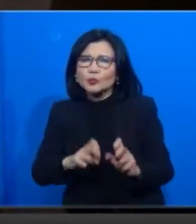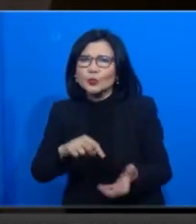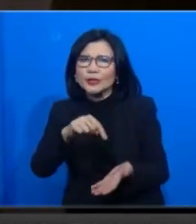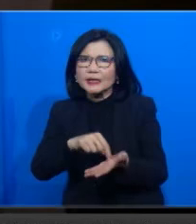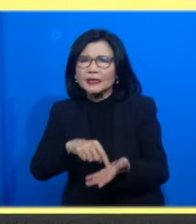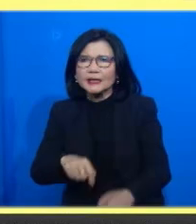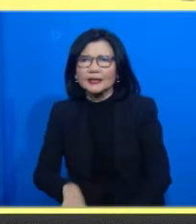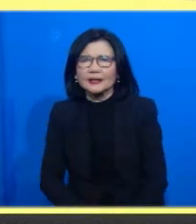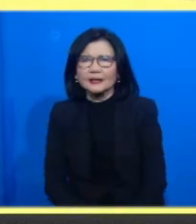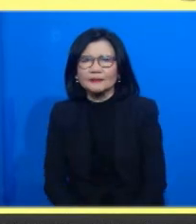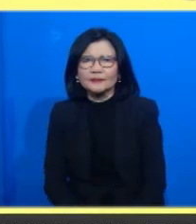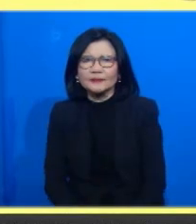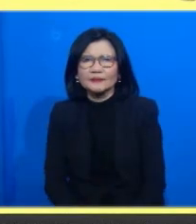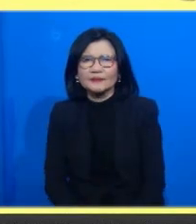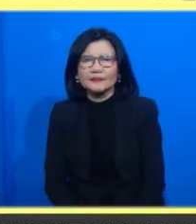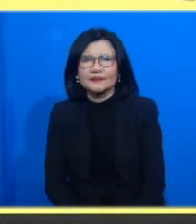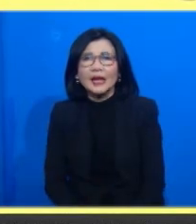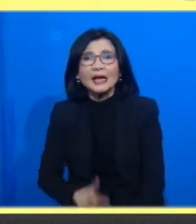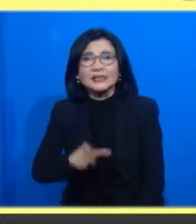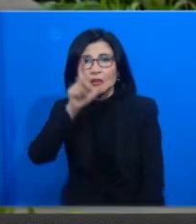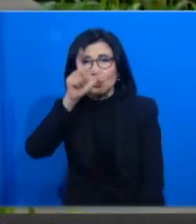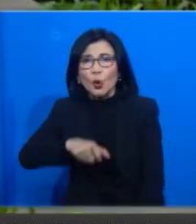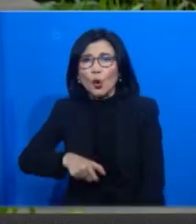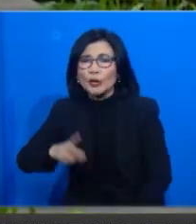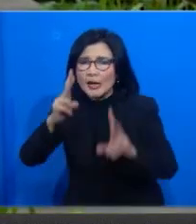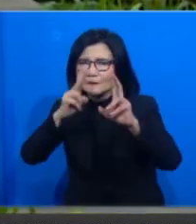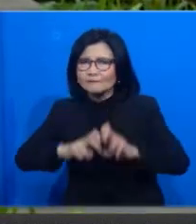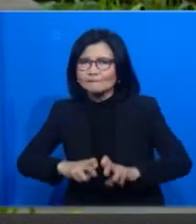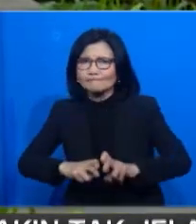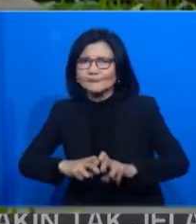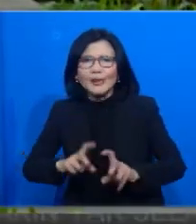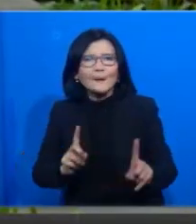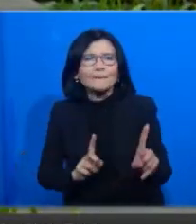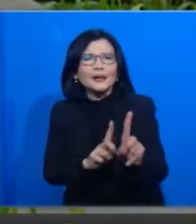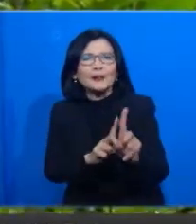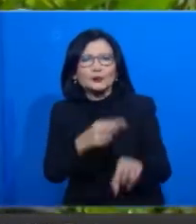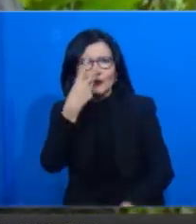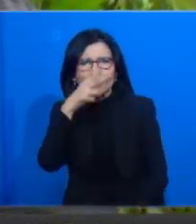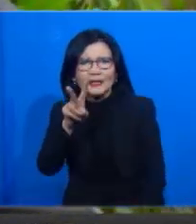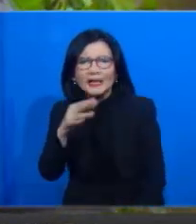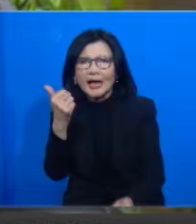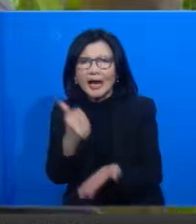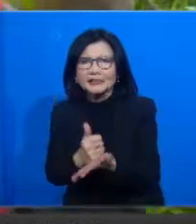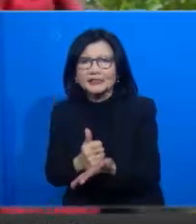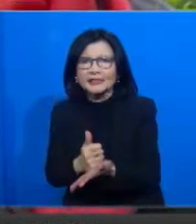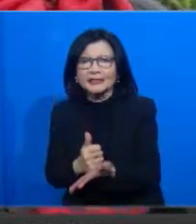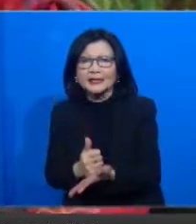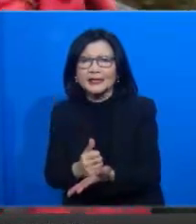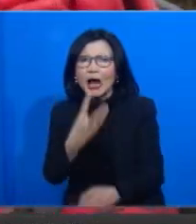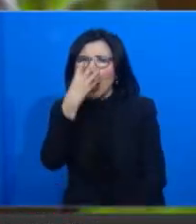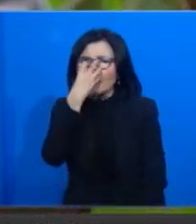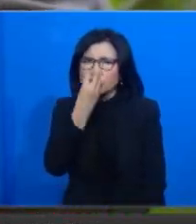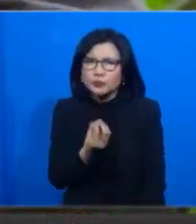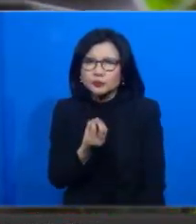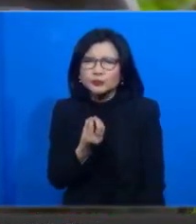merupakan pendiri Sahabat Bekantan Indonesia menemani tim liputan CNN Indonesia melihat habitat asli primata, termasuk mencoba